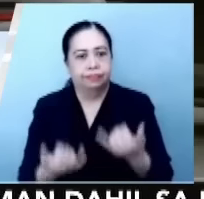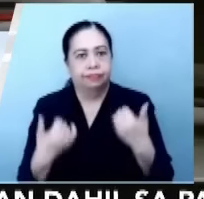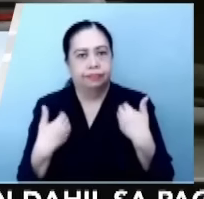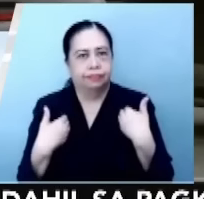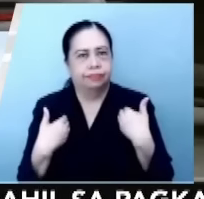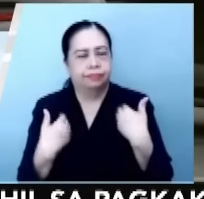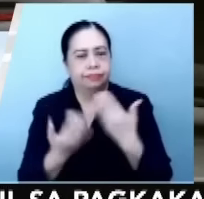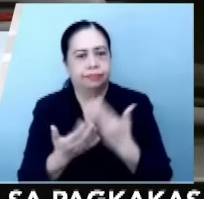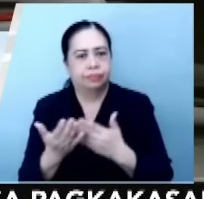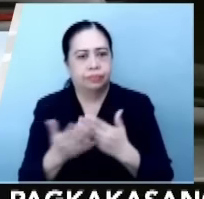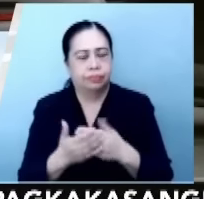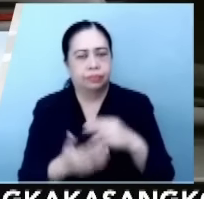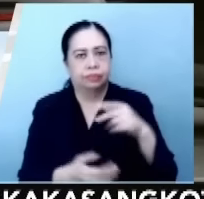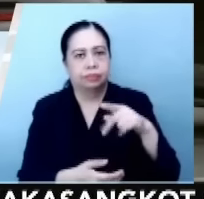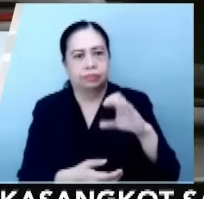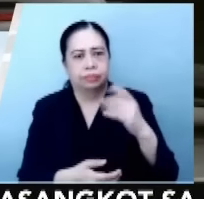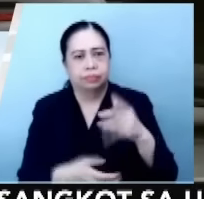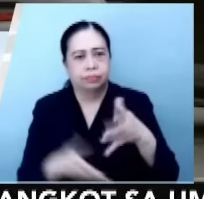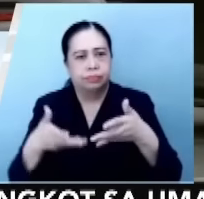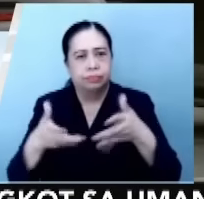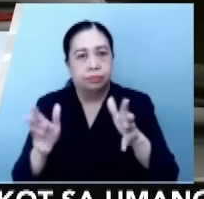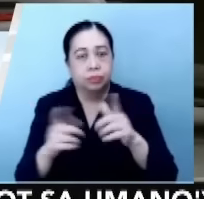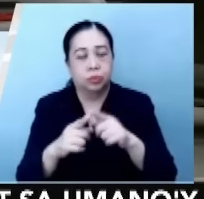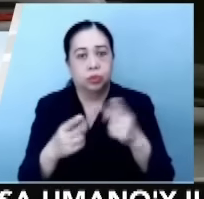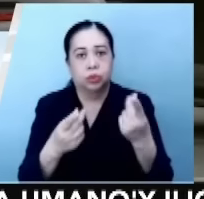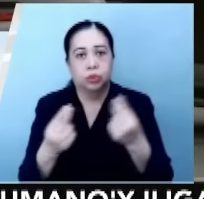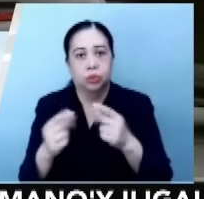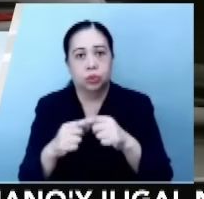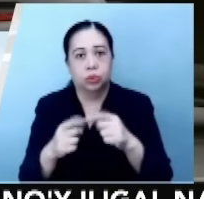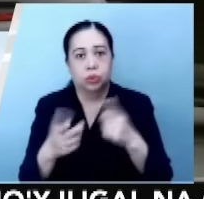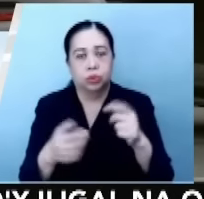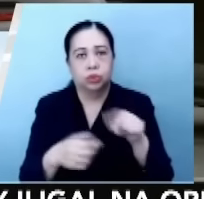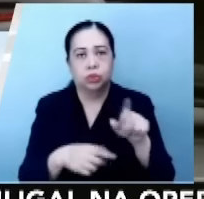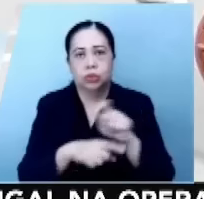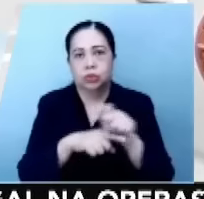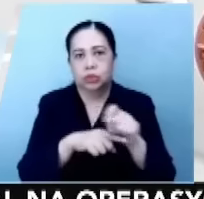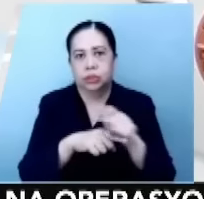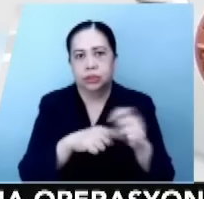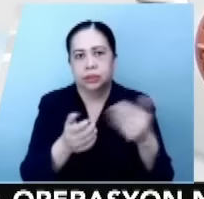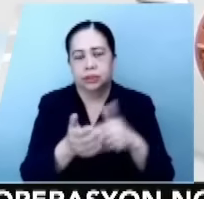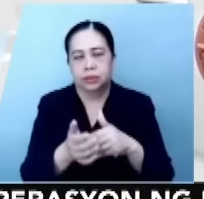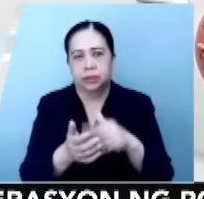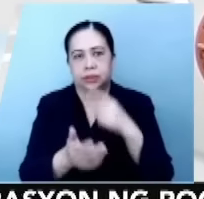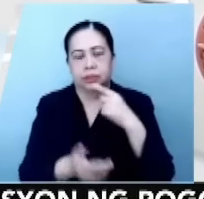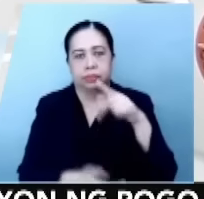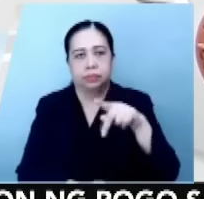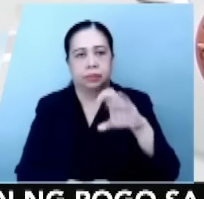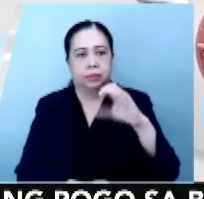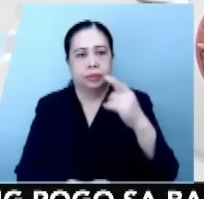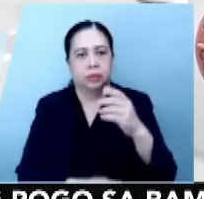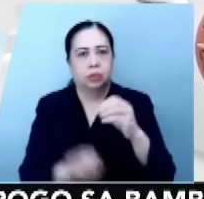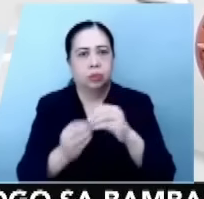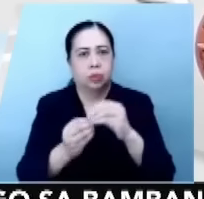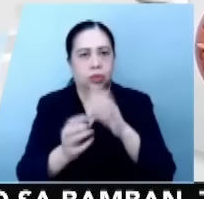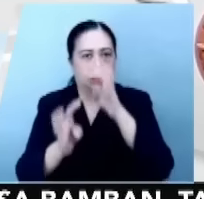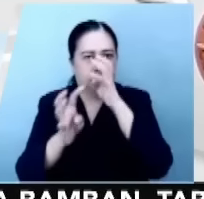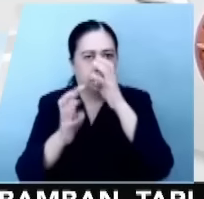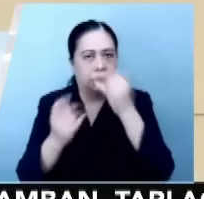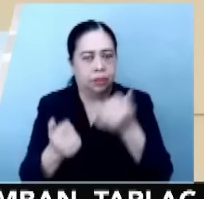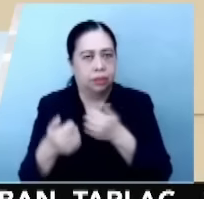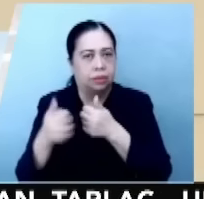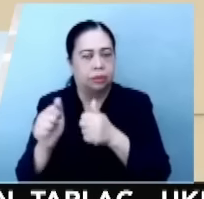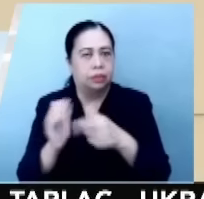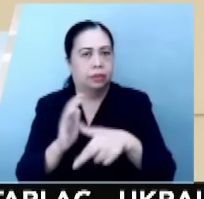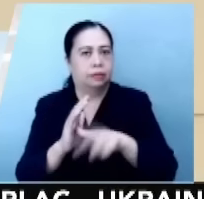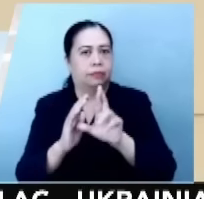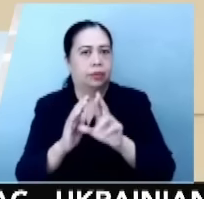Coast Guard units ang pinapayagan ng magsagawa ng mga WASAR training. Gate ng Coast Guard, mas mahigpit na ito, alinsunod sa review na ginawa